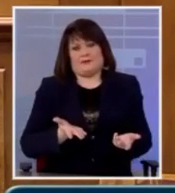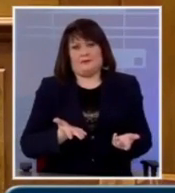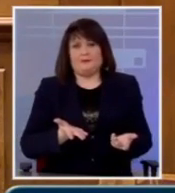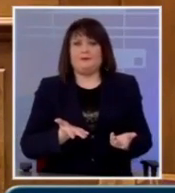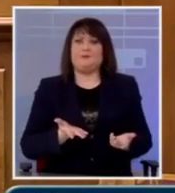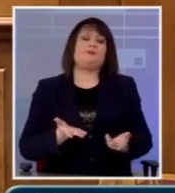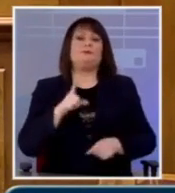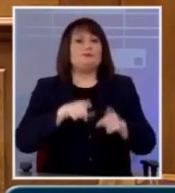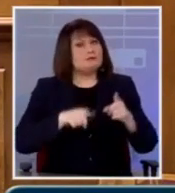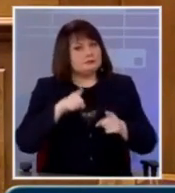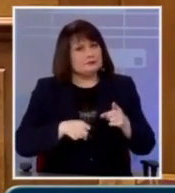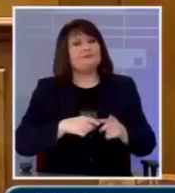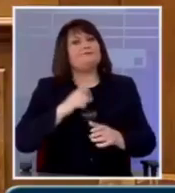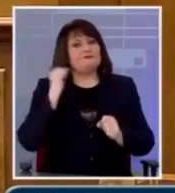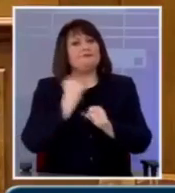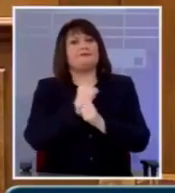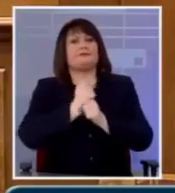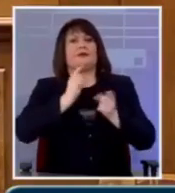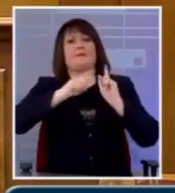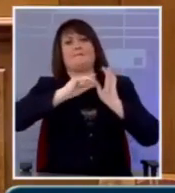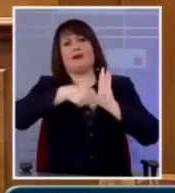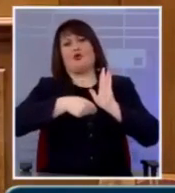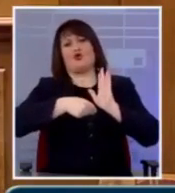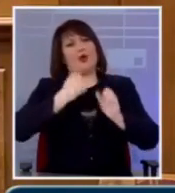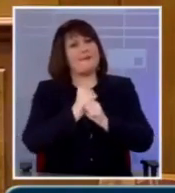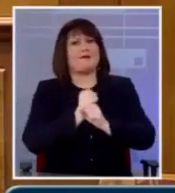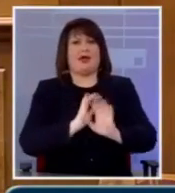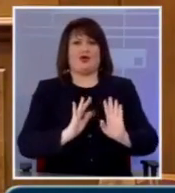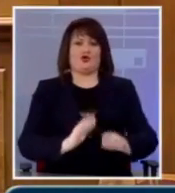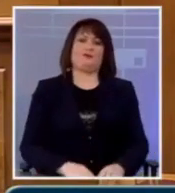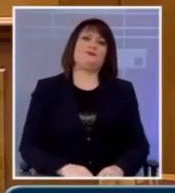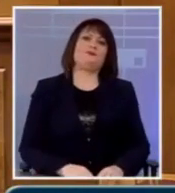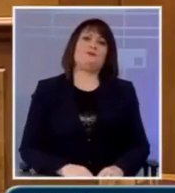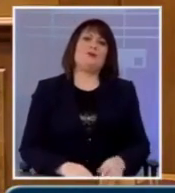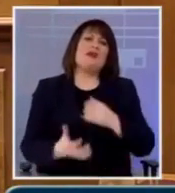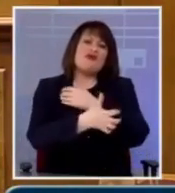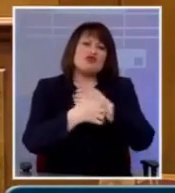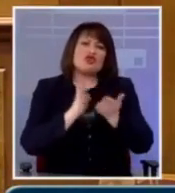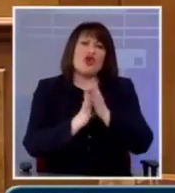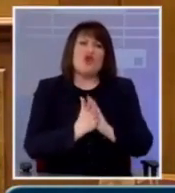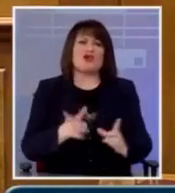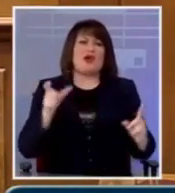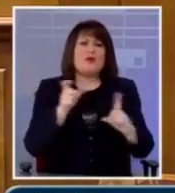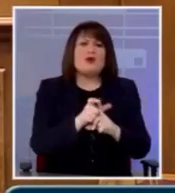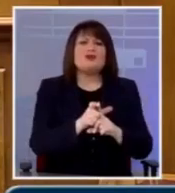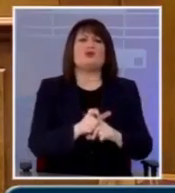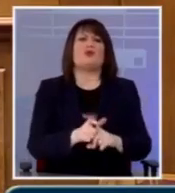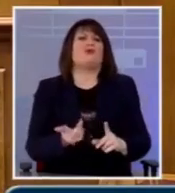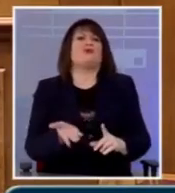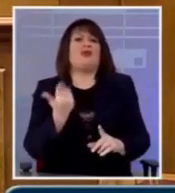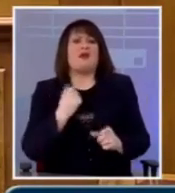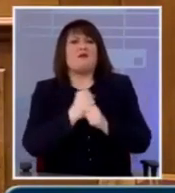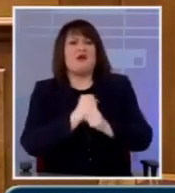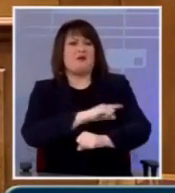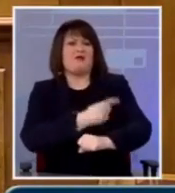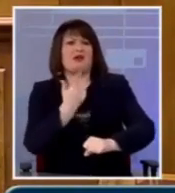ή μάλλον ακριβώς λόγω των μνημονιακών αλλαγών. Η υγειονομική φτώχεια, οι αποκλεισμοί και οι ανισότητες στην περίθαλψη και στην